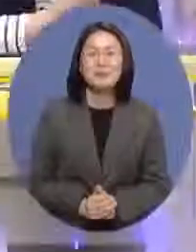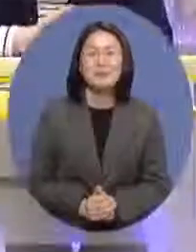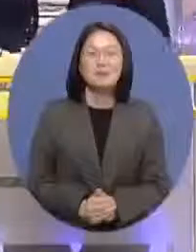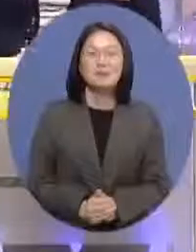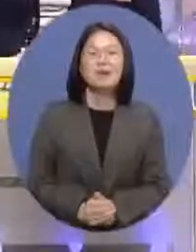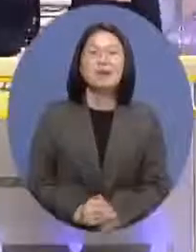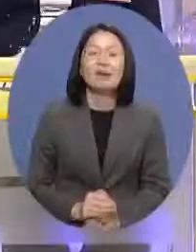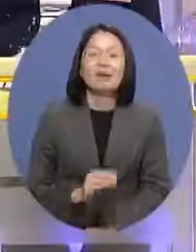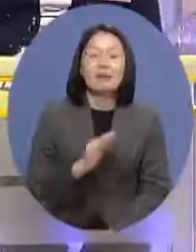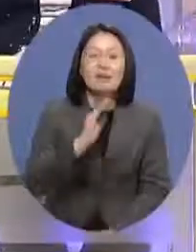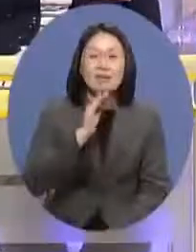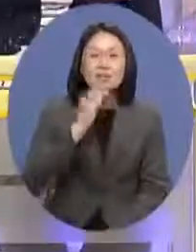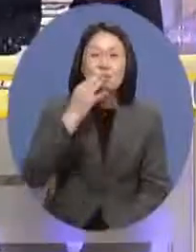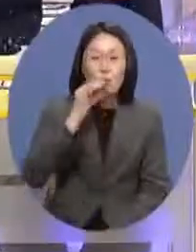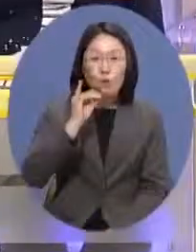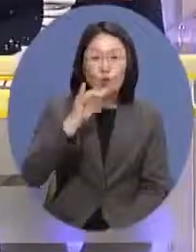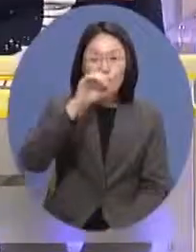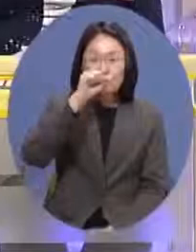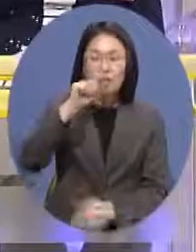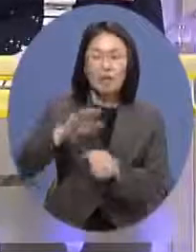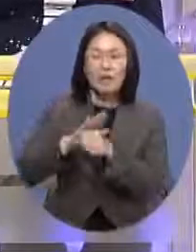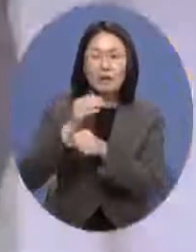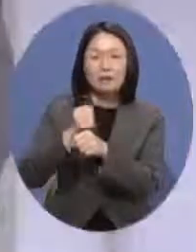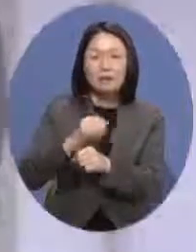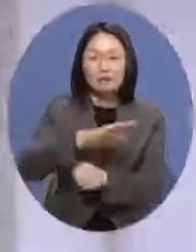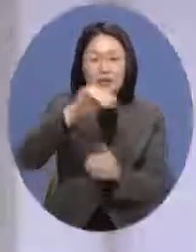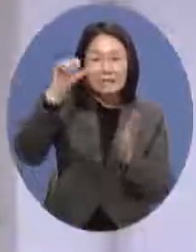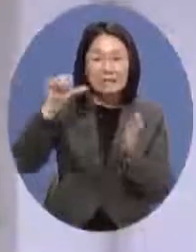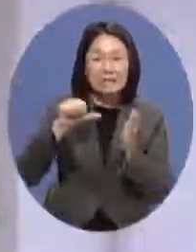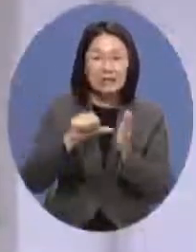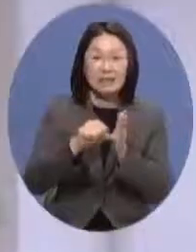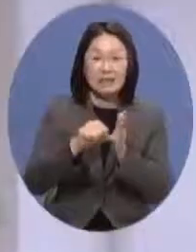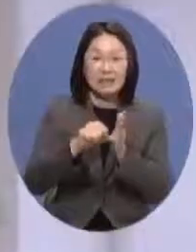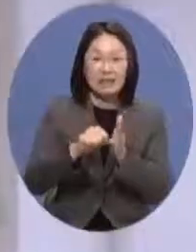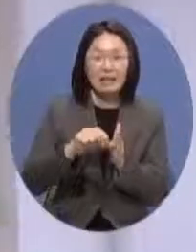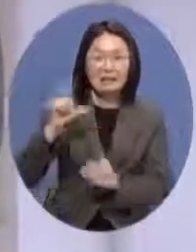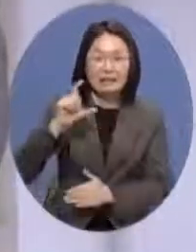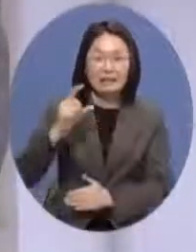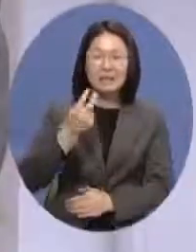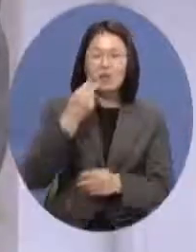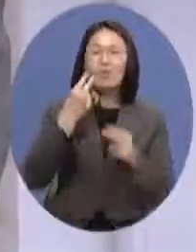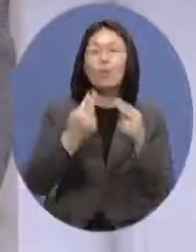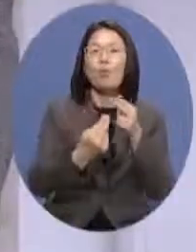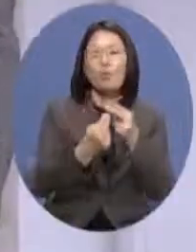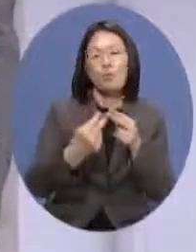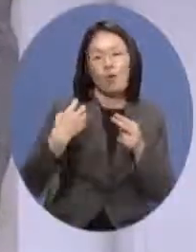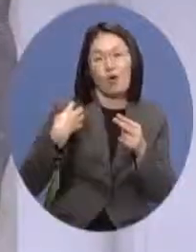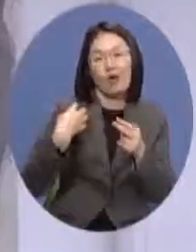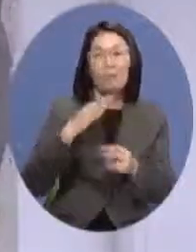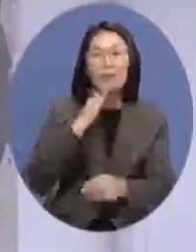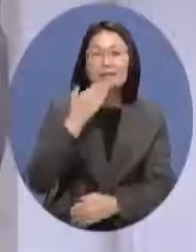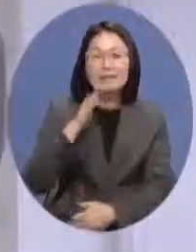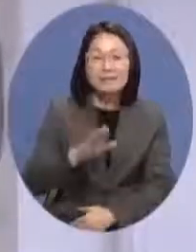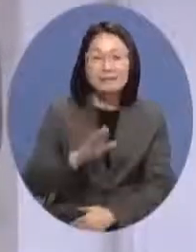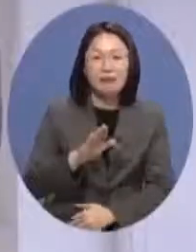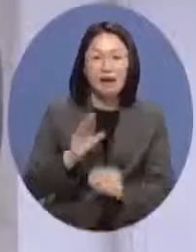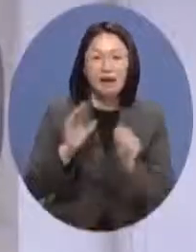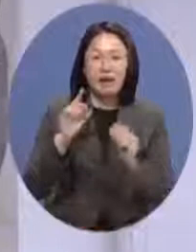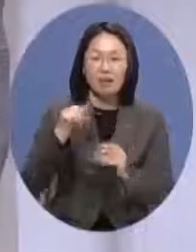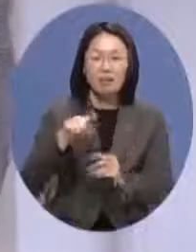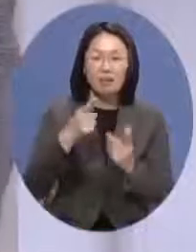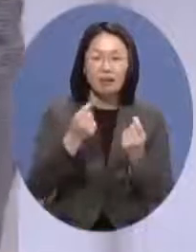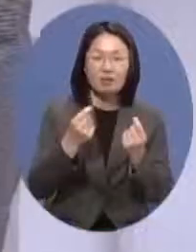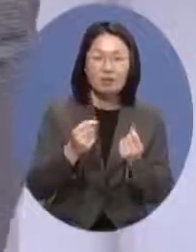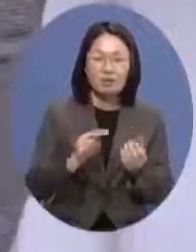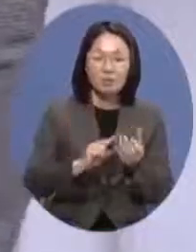자. 물론 이제 좋은 애착이 우리 인생의 든든한 보험 같은 역할을 하는 건 사실이지만 얘가 마법은